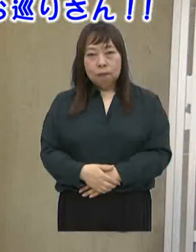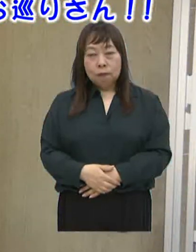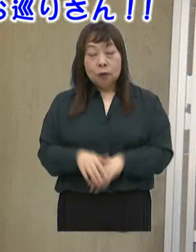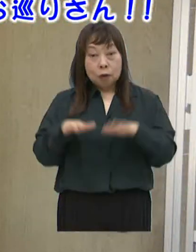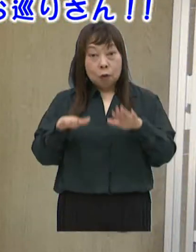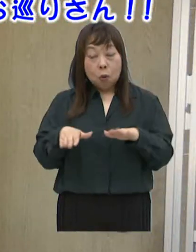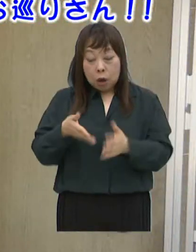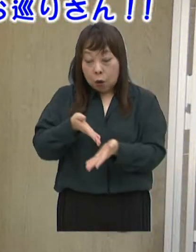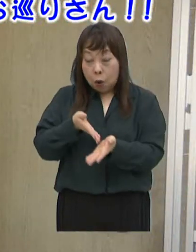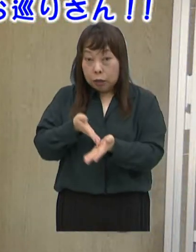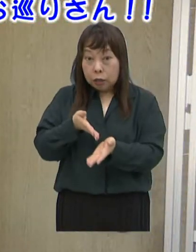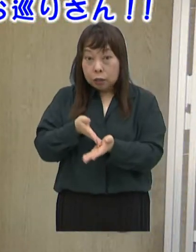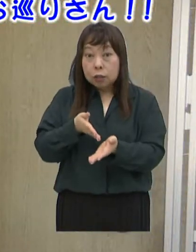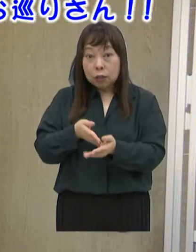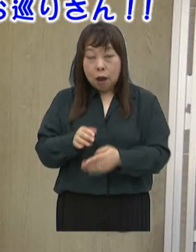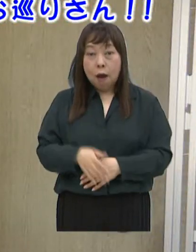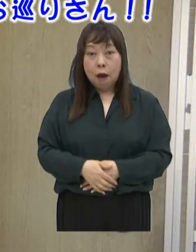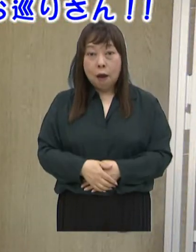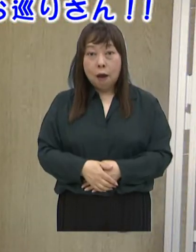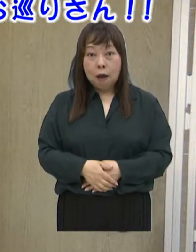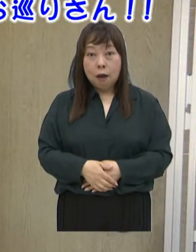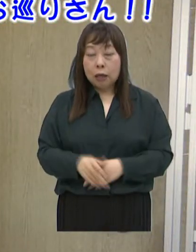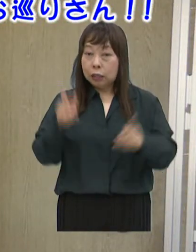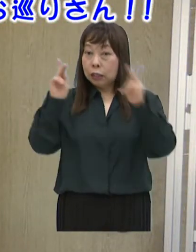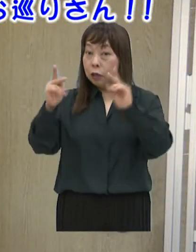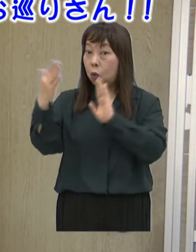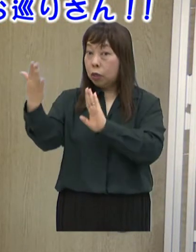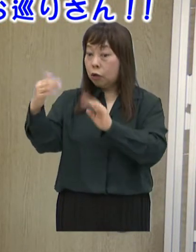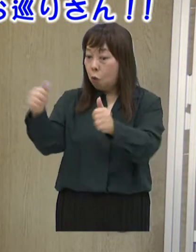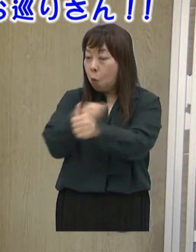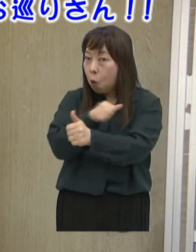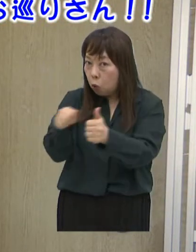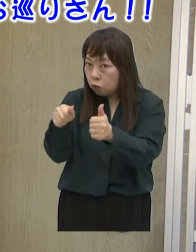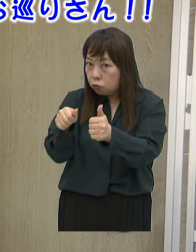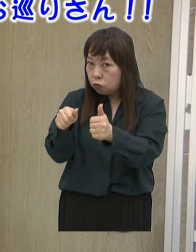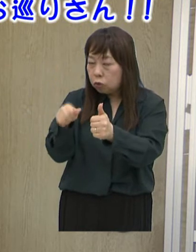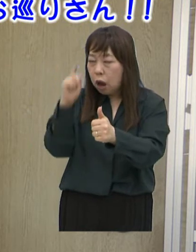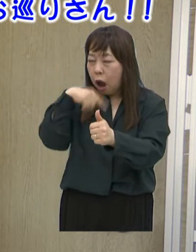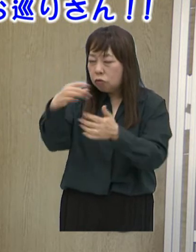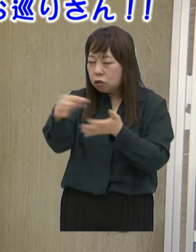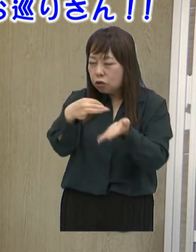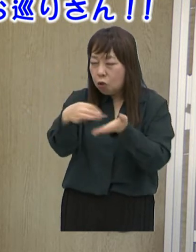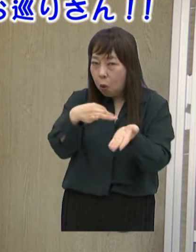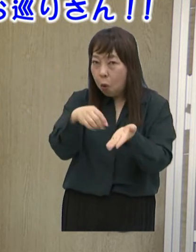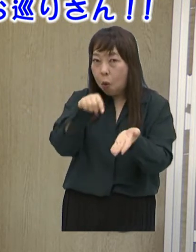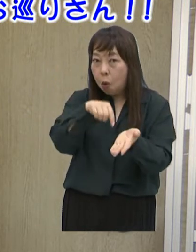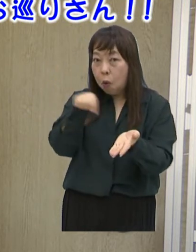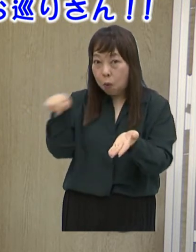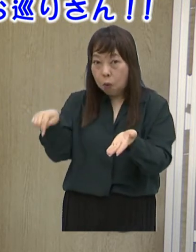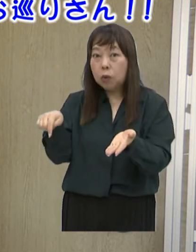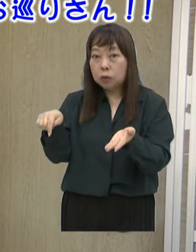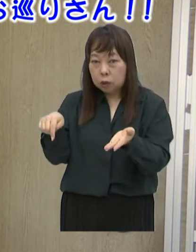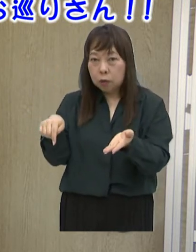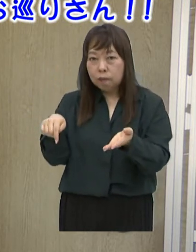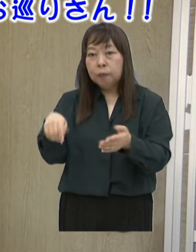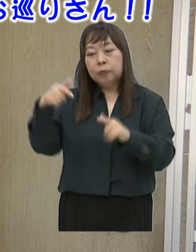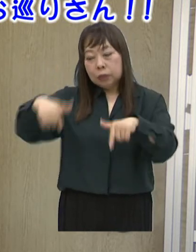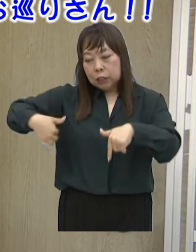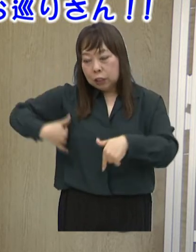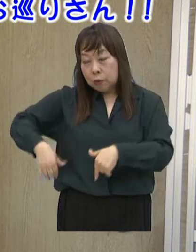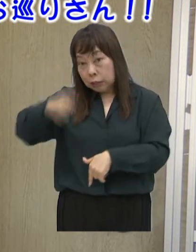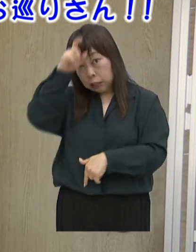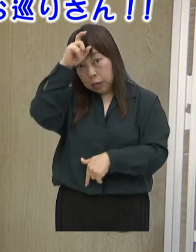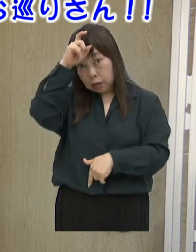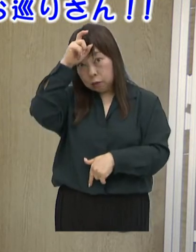今回お話しさせていただいた企業対象暴力、悪質商法などについては、西脇警察署ま